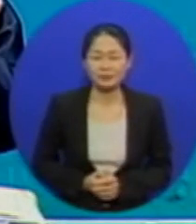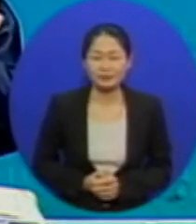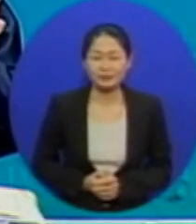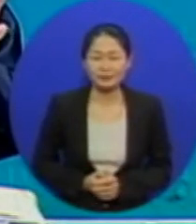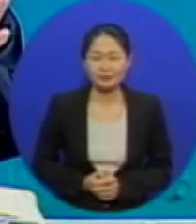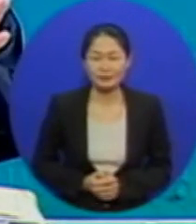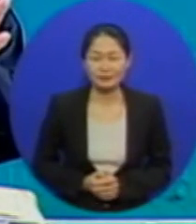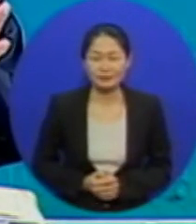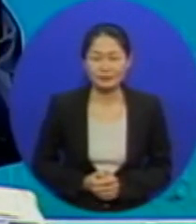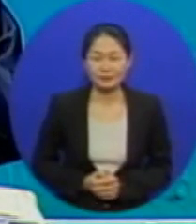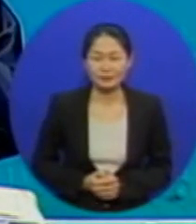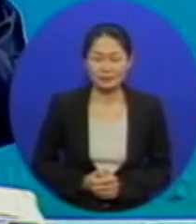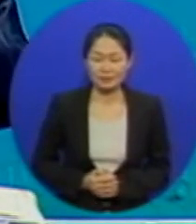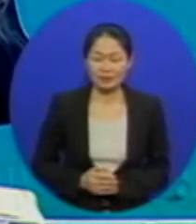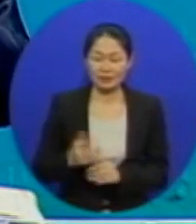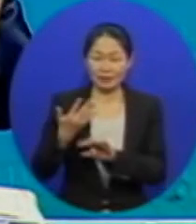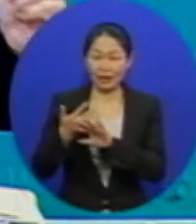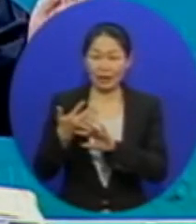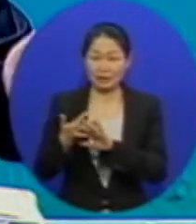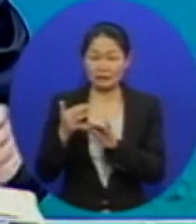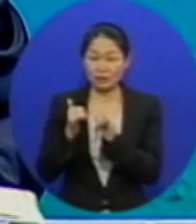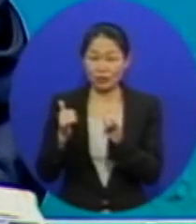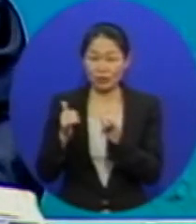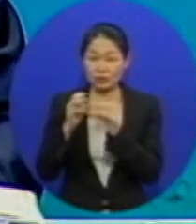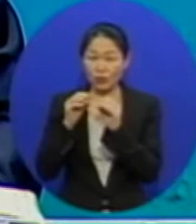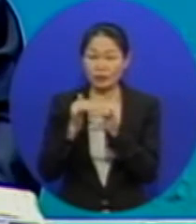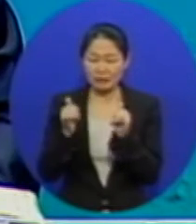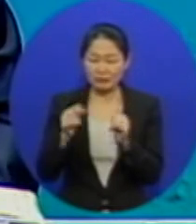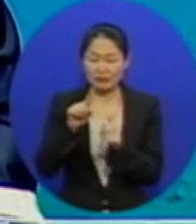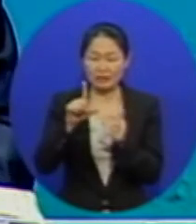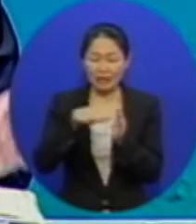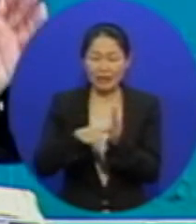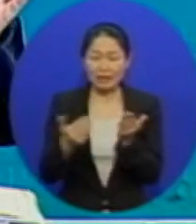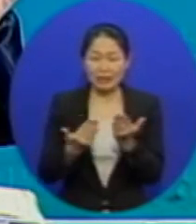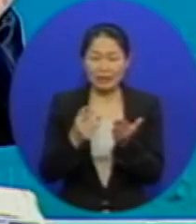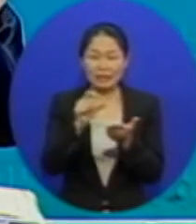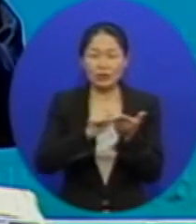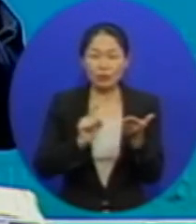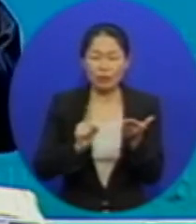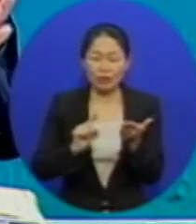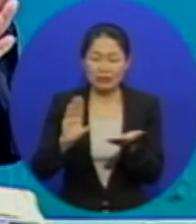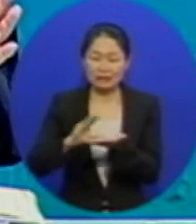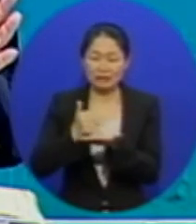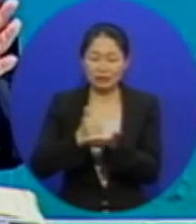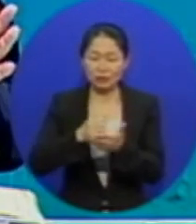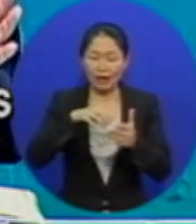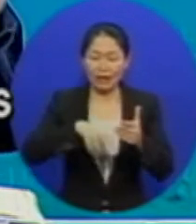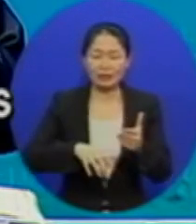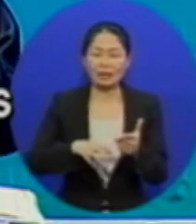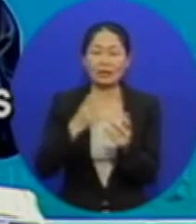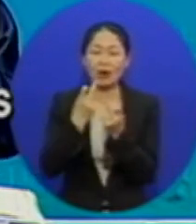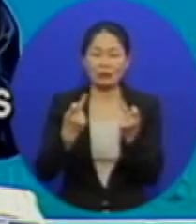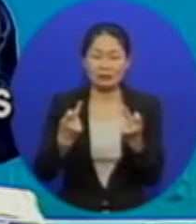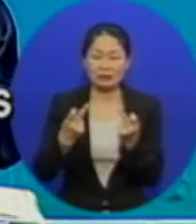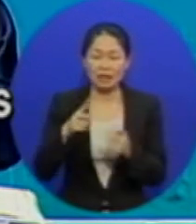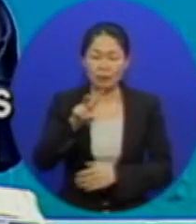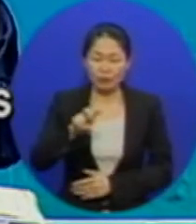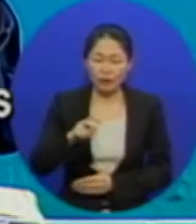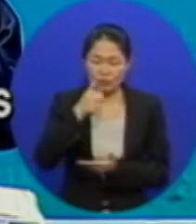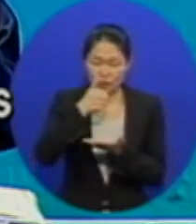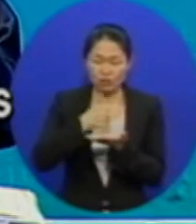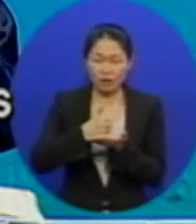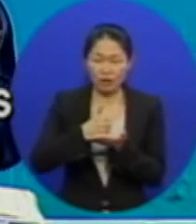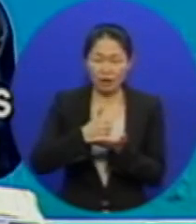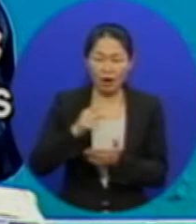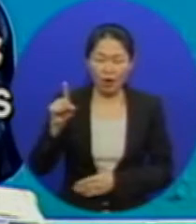소 앓는 선교사님 이라고 하는 분이 그때 일을 이렇게 기록을 했습니다 그리스도 안에는 형제를 미워하는 죄가